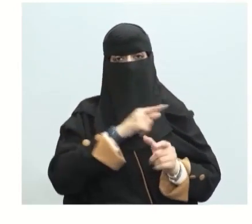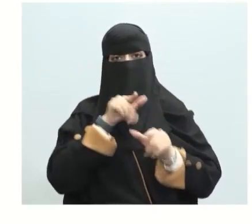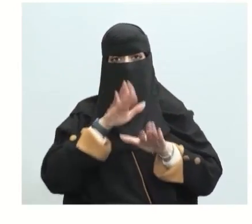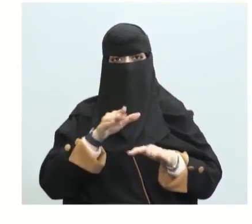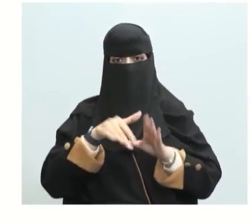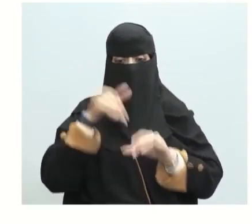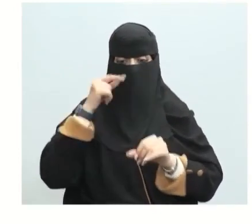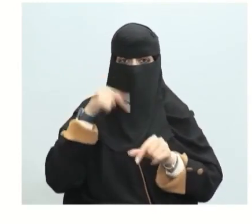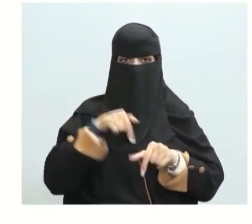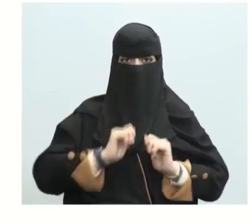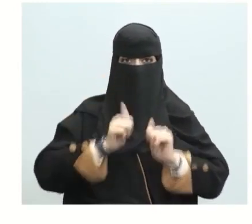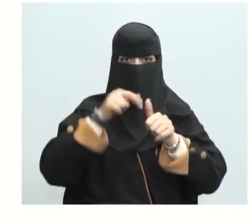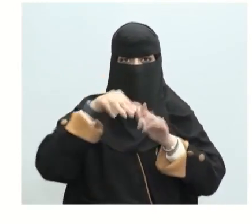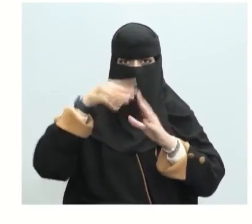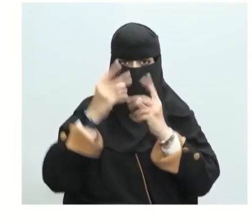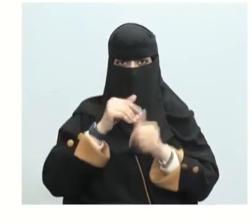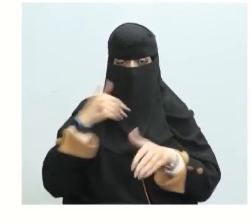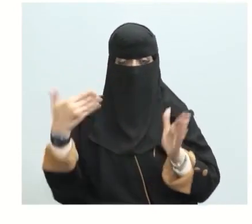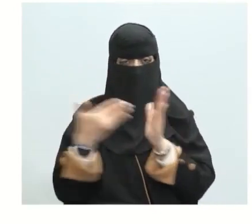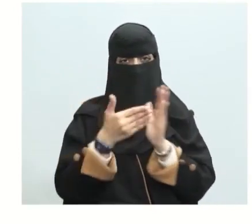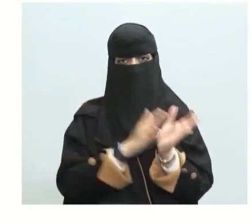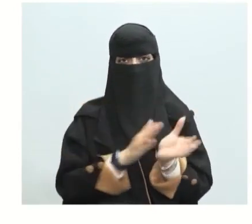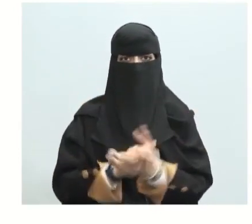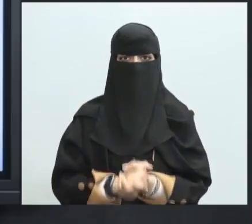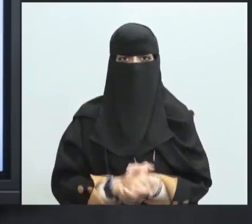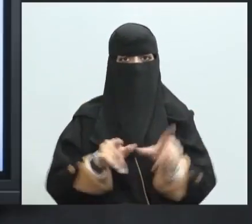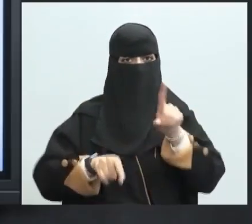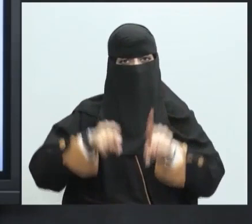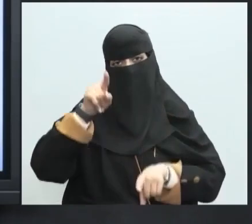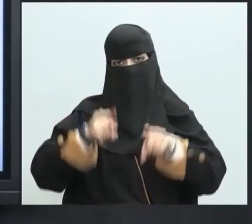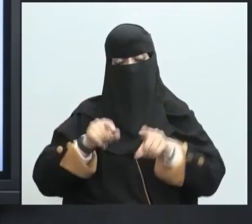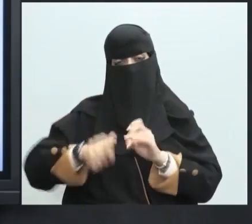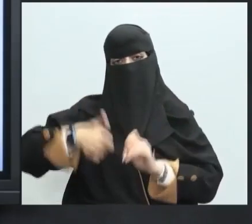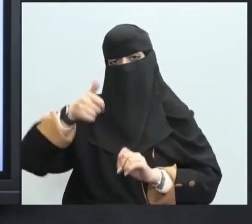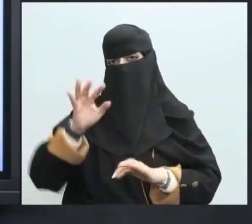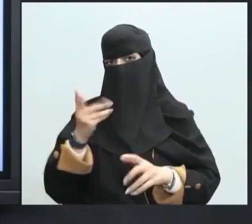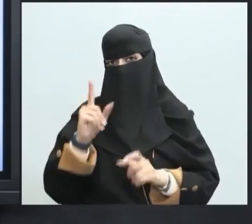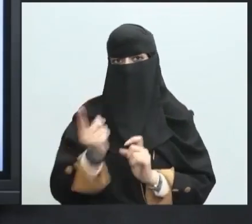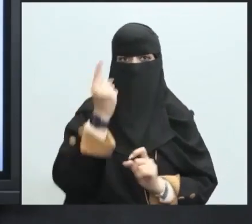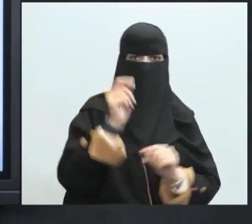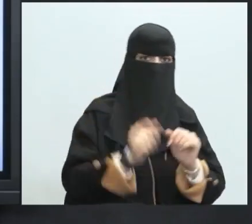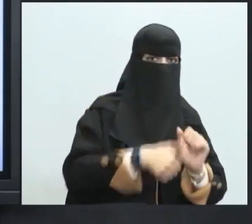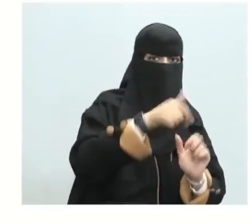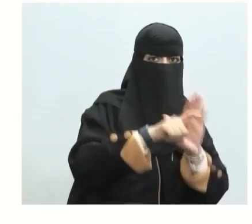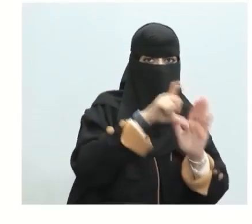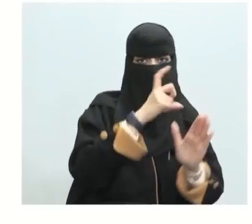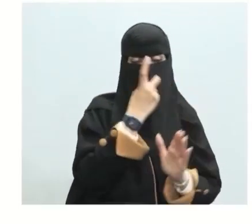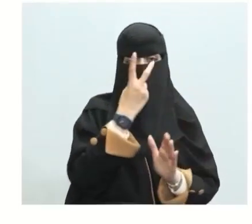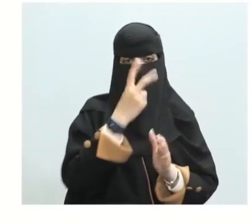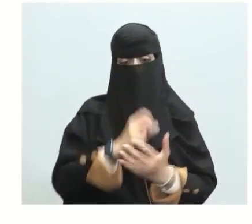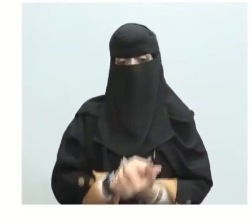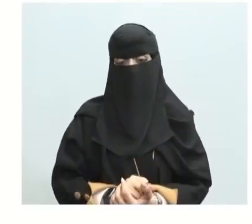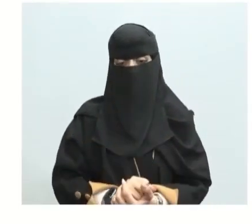تلمس ذلك بانفسكم في النهايه قارن واذكر ايهما افضل الاولى ام ام الثانيه